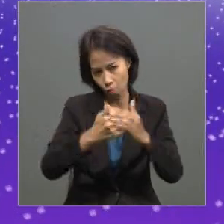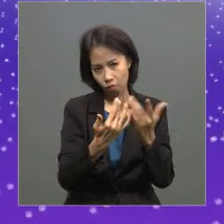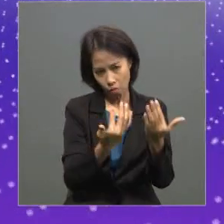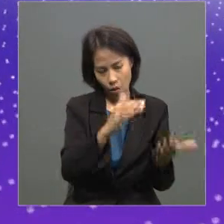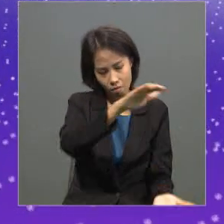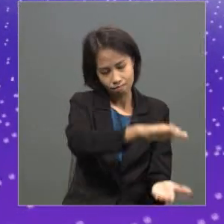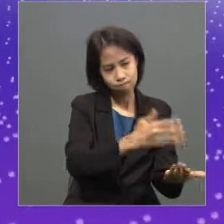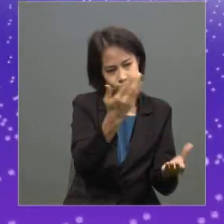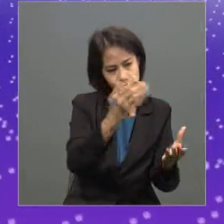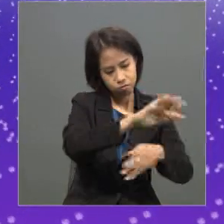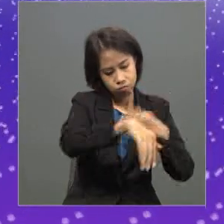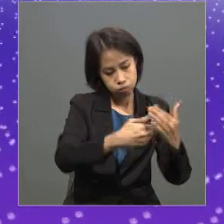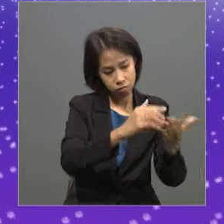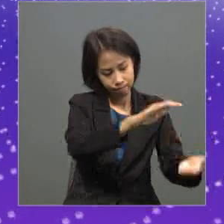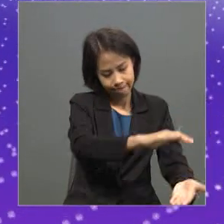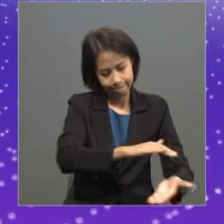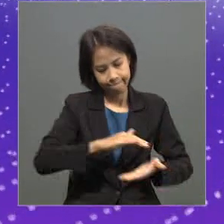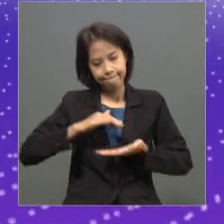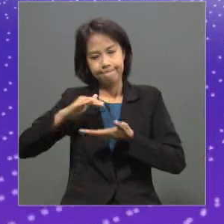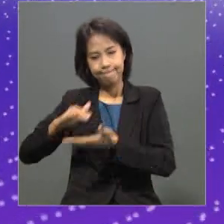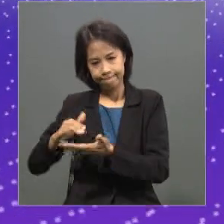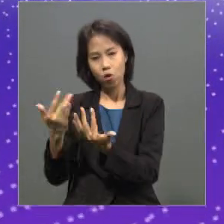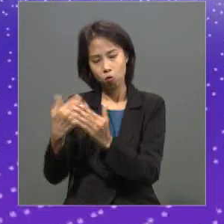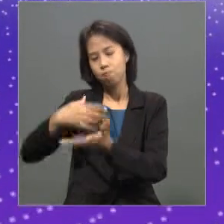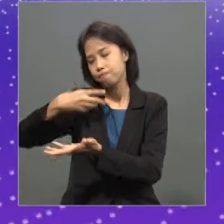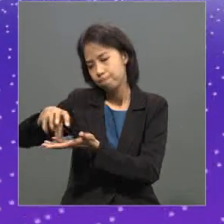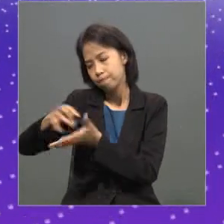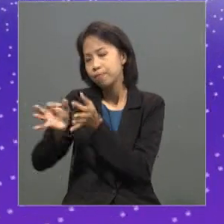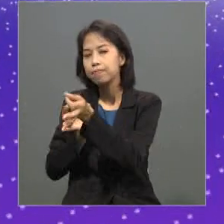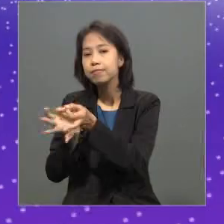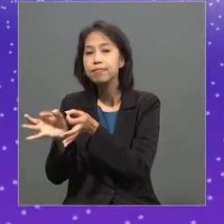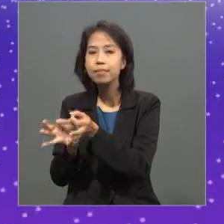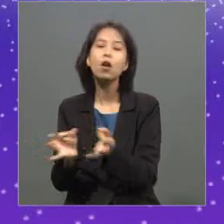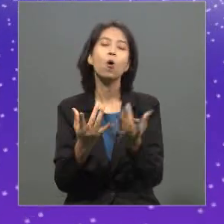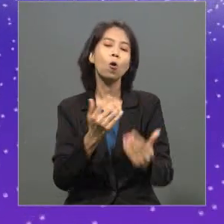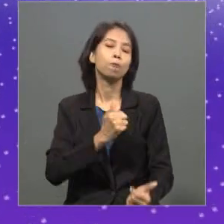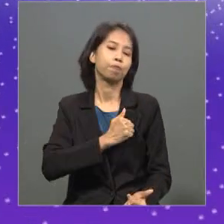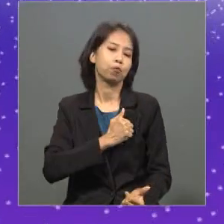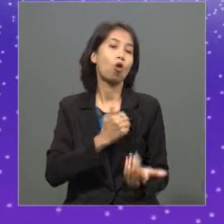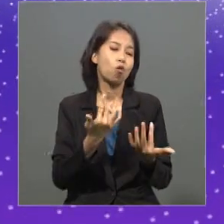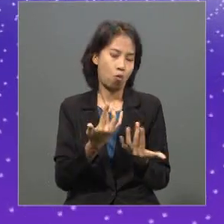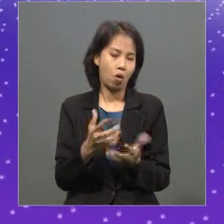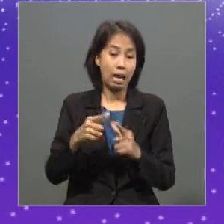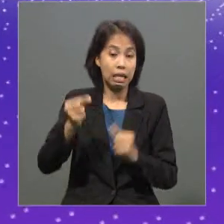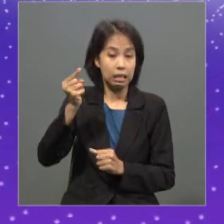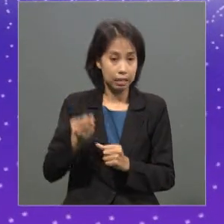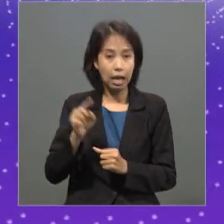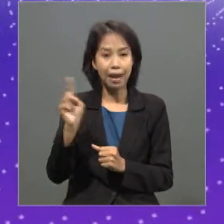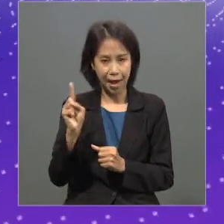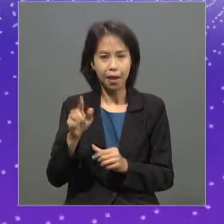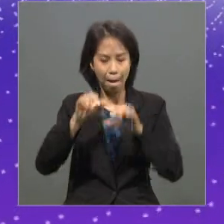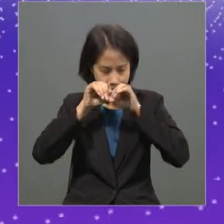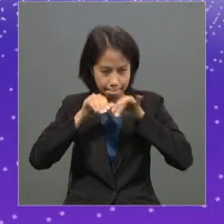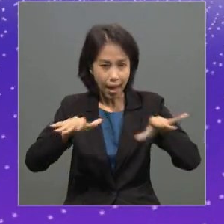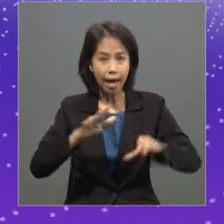กระบวนการยุติธรรมนะคะแล้วก็บอกว่าขอให้อดใจรอหน่อยนะเดี๋ยวความจริงก็จะเปิดเผยออกมาถ้าทำผิด